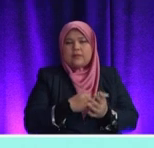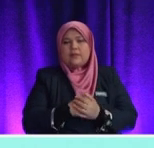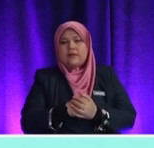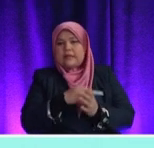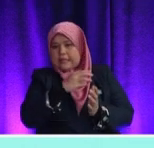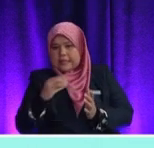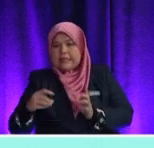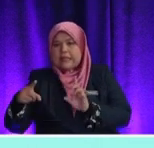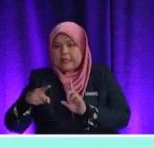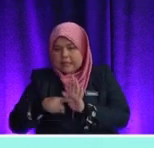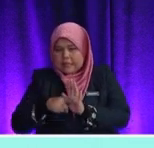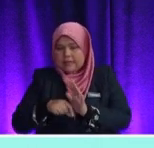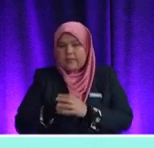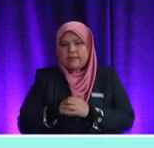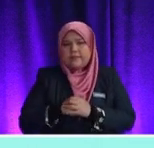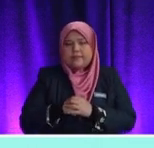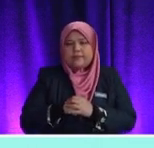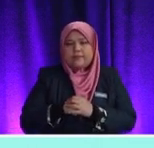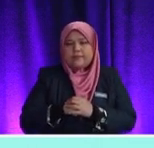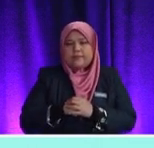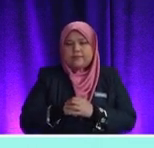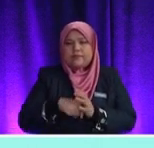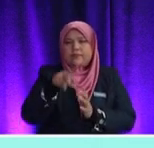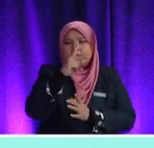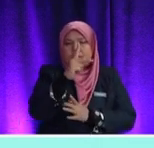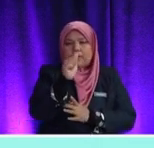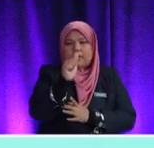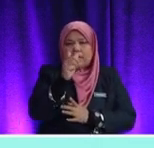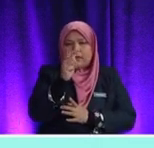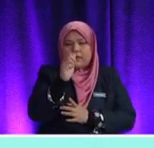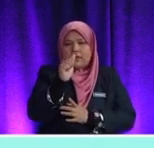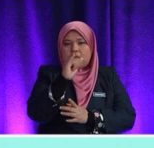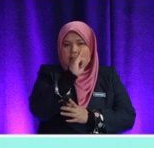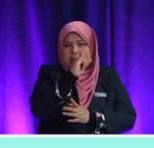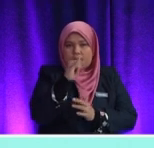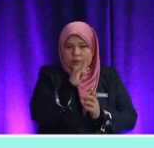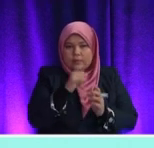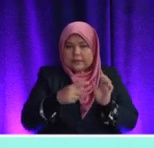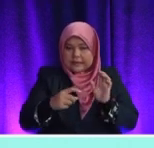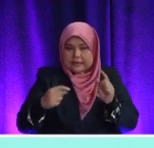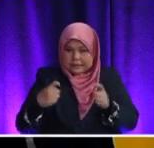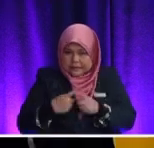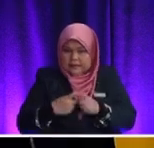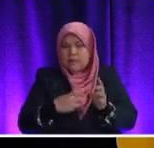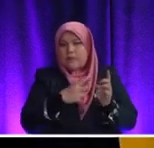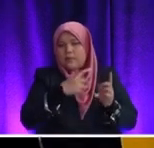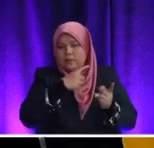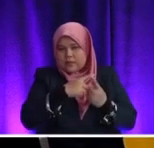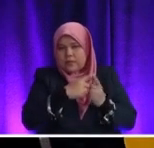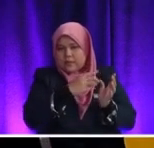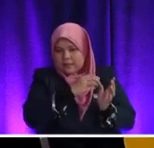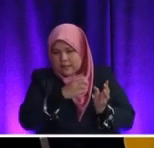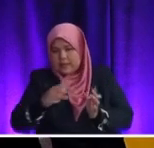positif jadi Ayon ke Taiwan ataupun AEON yang berkas positif akan tetapi ke